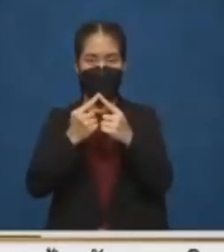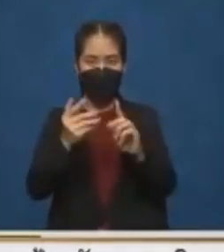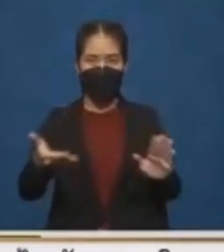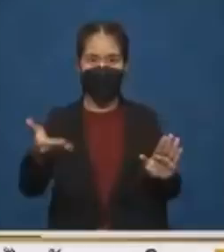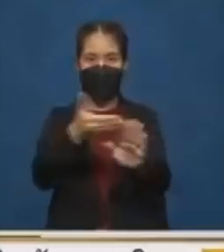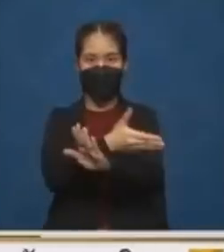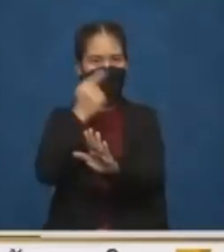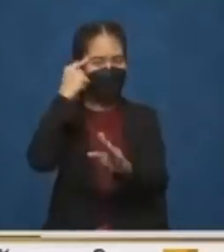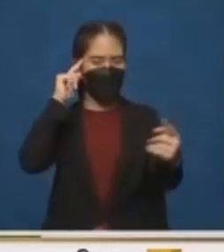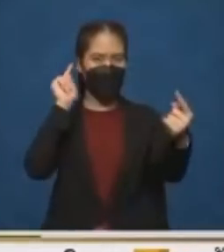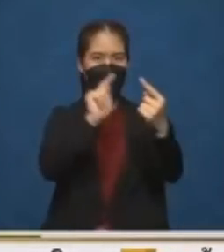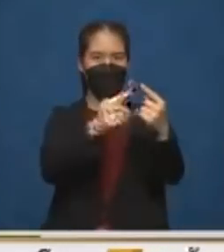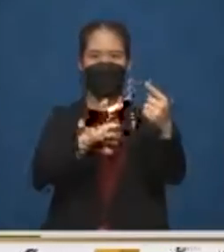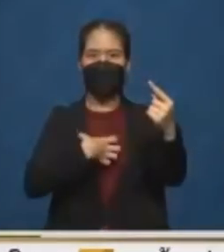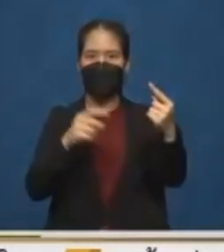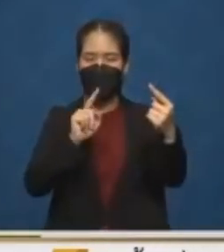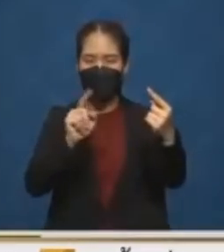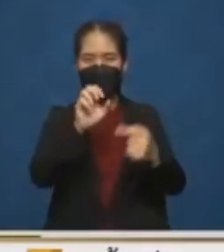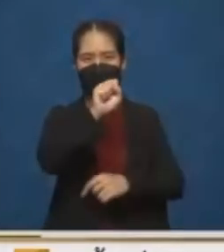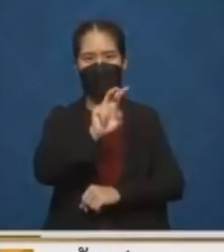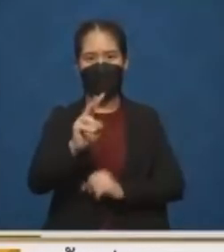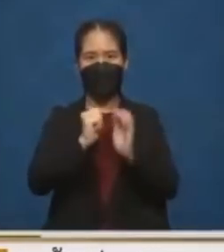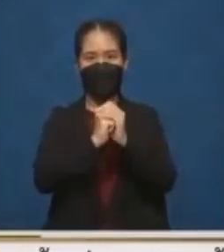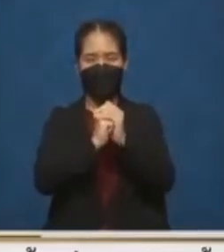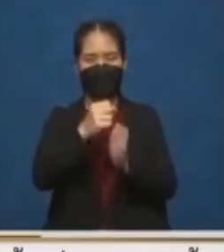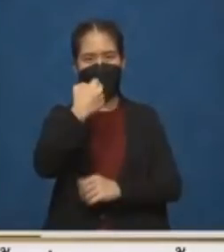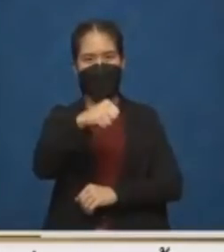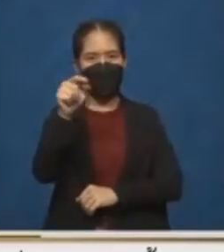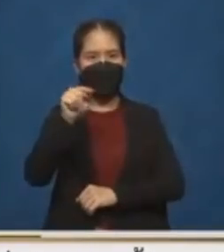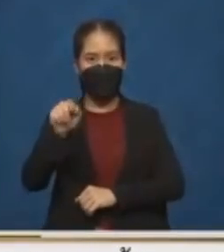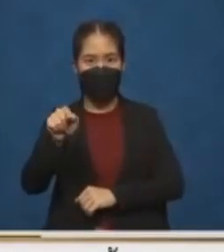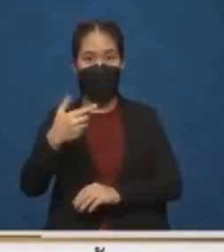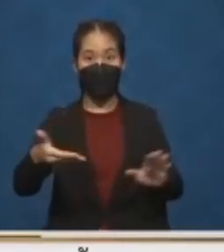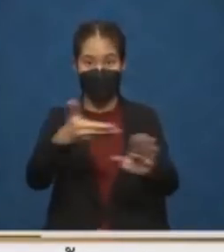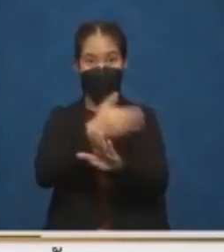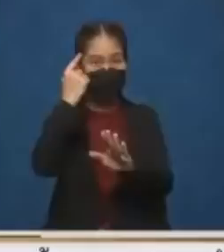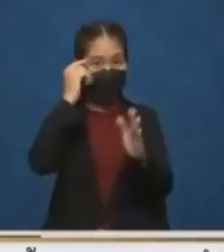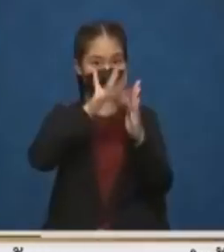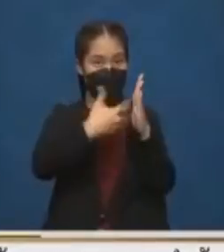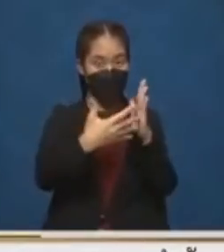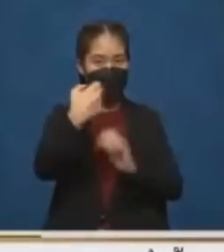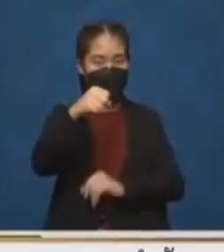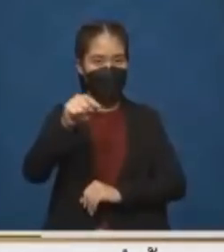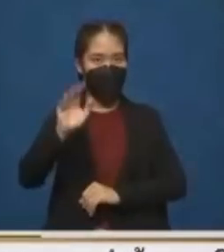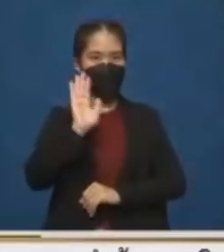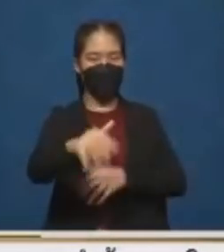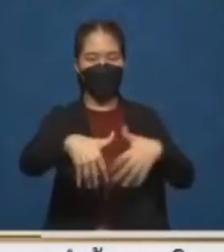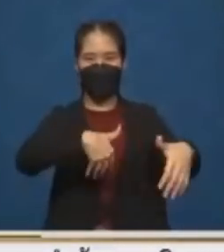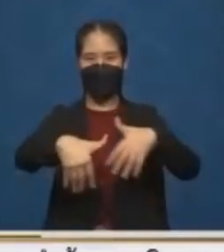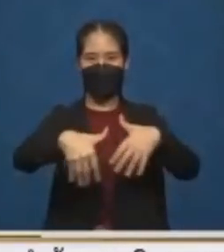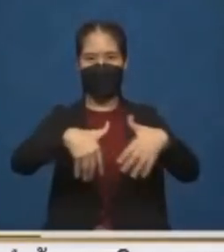เป้าหมายจะฉีดวัคซีนชินโวัค แค่ 10% ของจำนวนประชากร 150